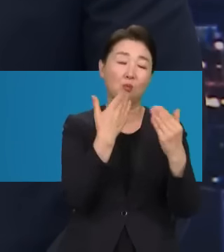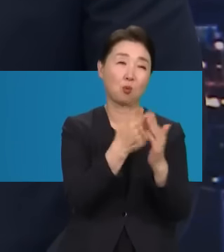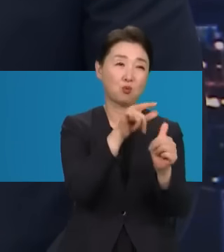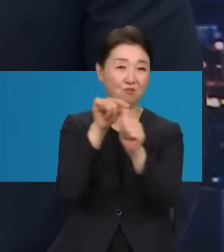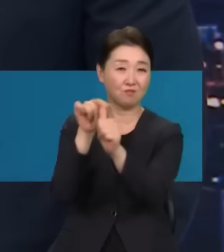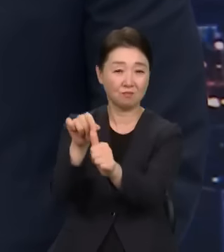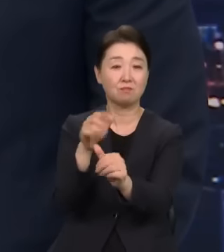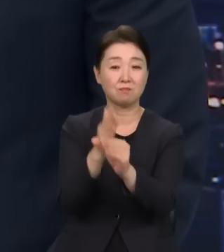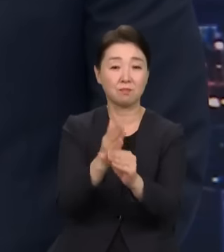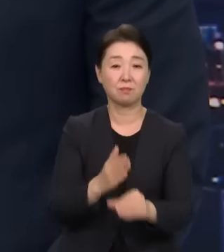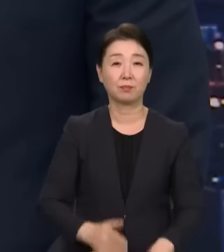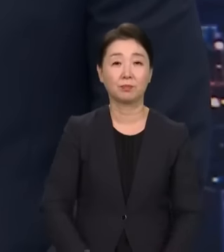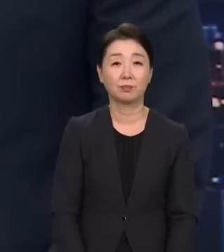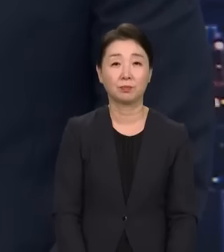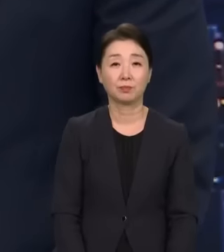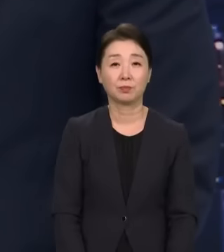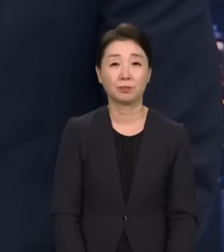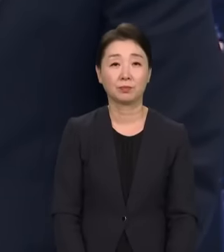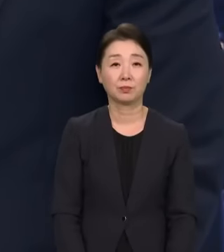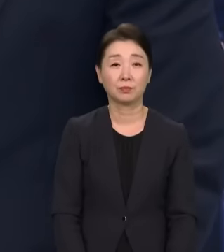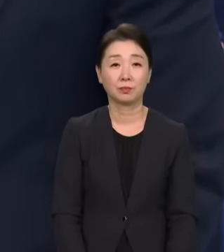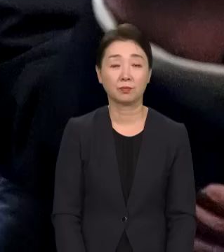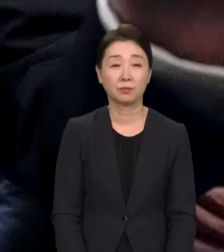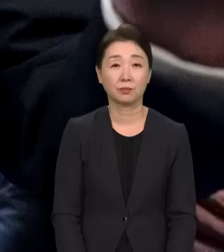있습니다. 워싱턴 정강현 특파원입니다.